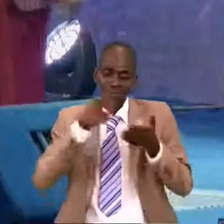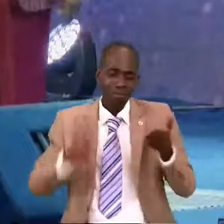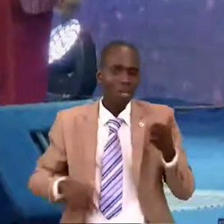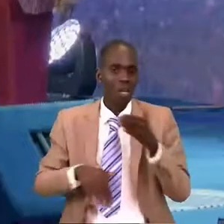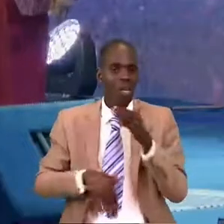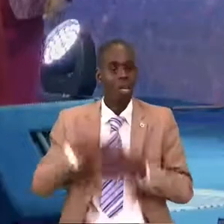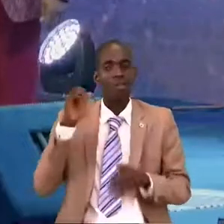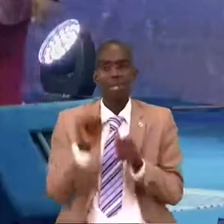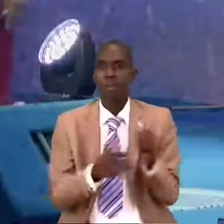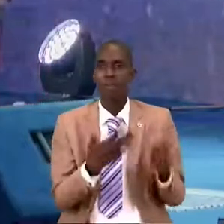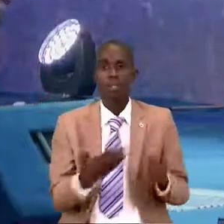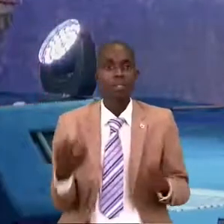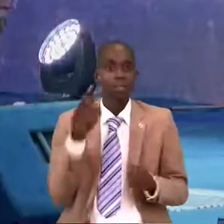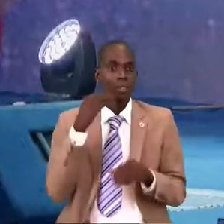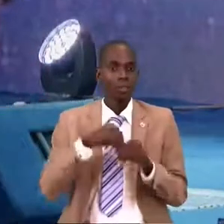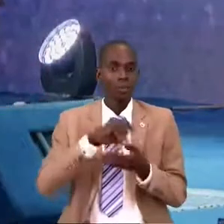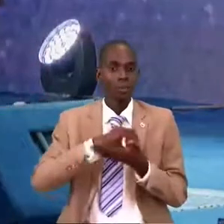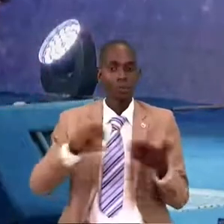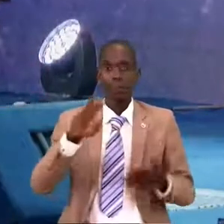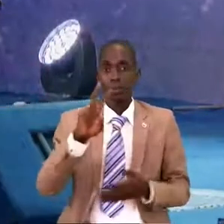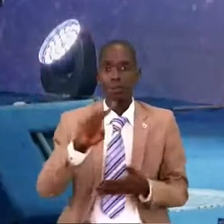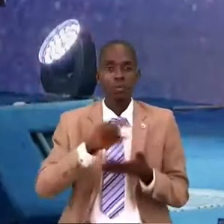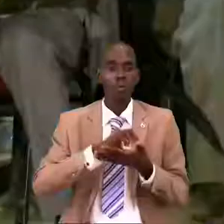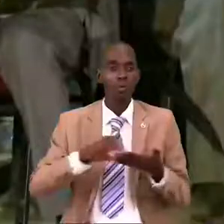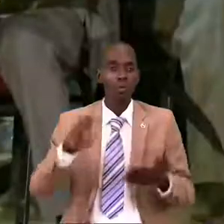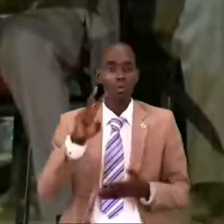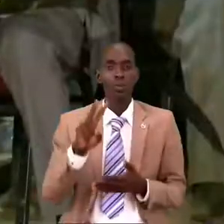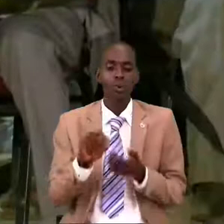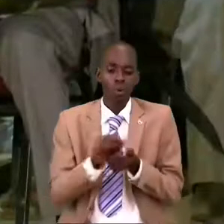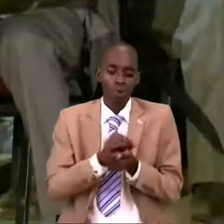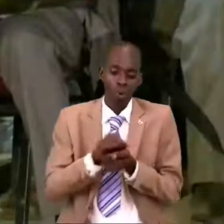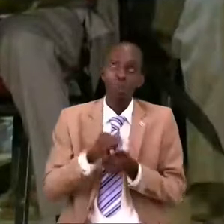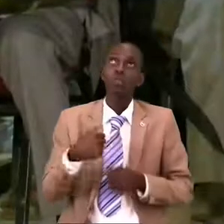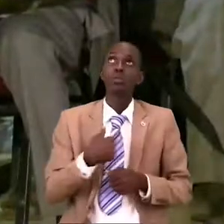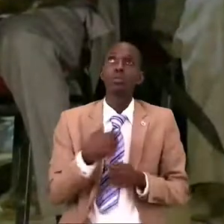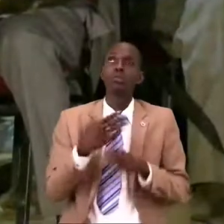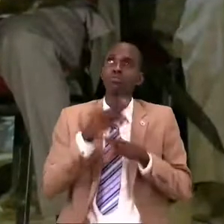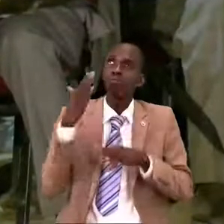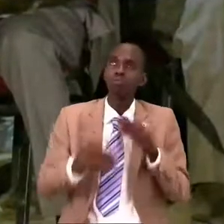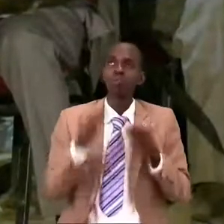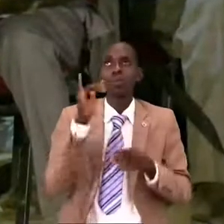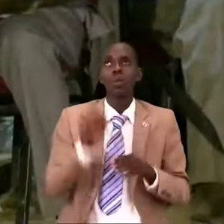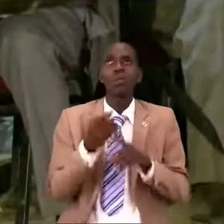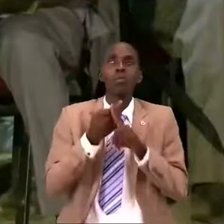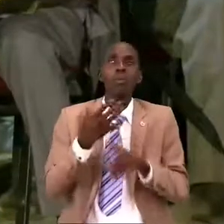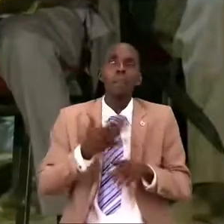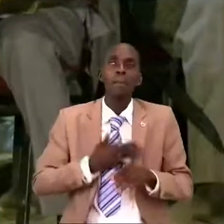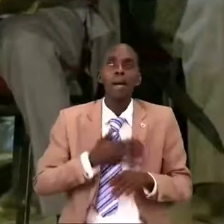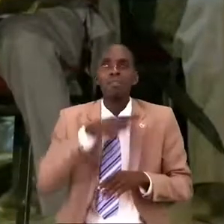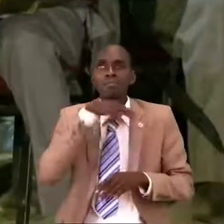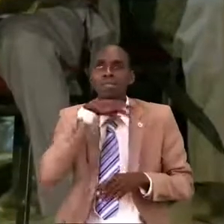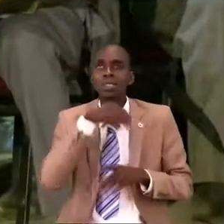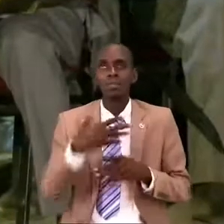Verset 4. Lave-moi complètement de mon iniquité. Complètement. Il te purifie. Il